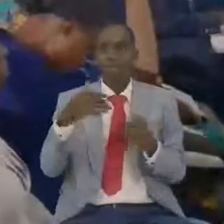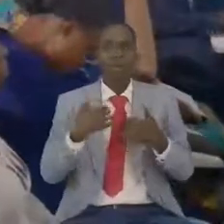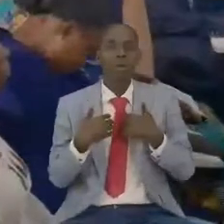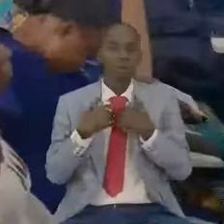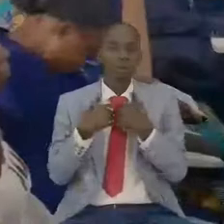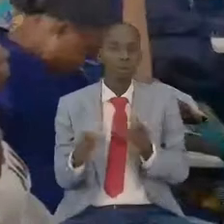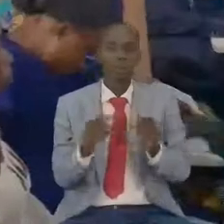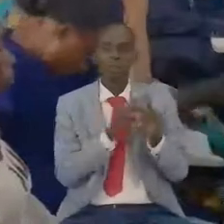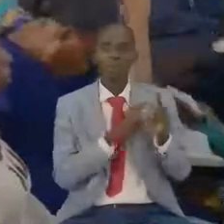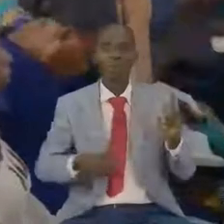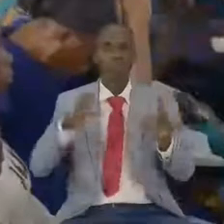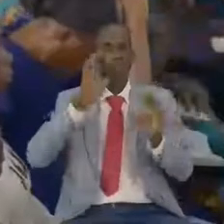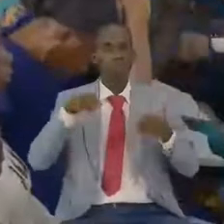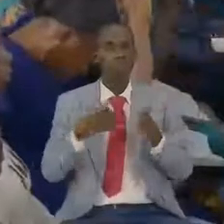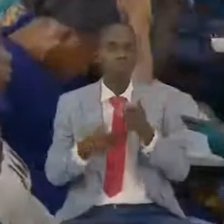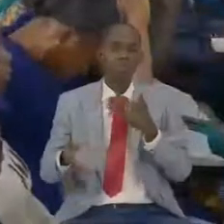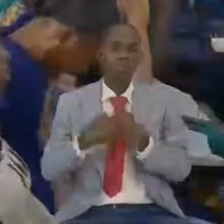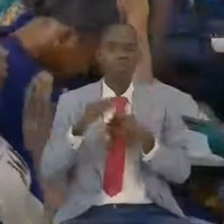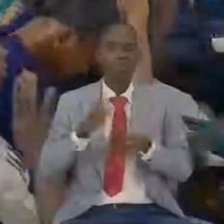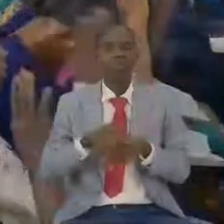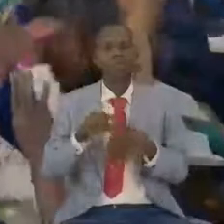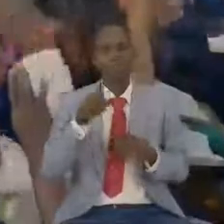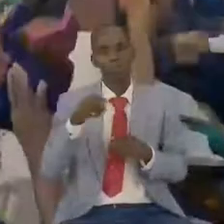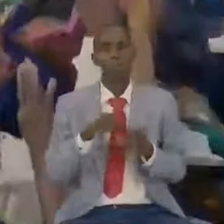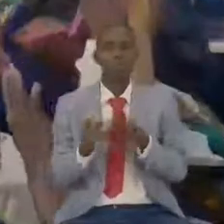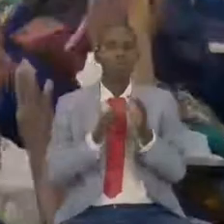perdu, Dieu va te les retourner.